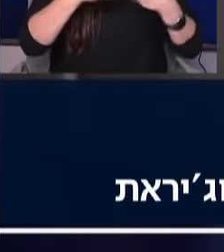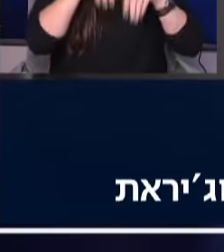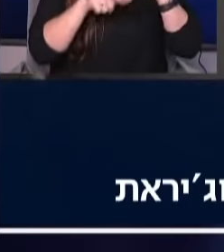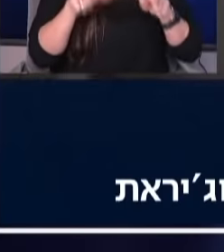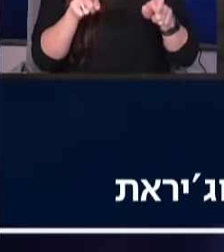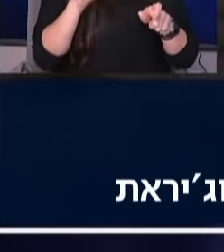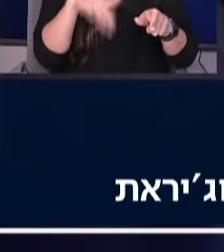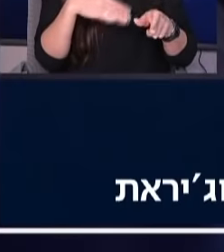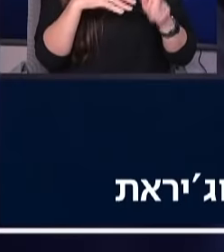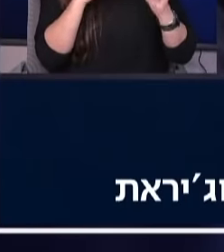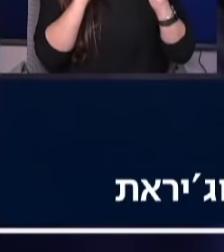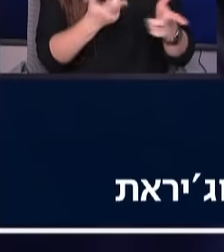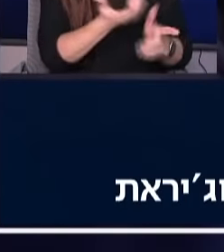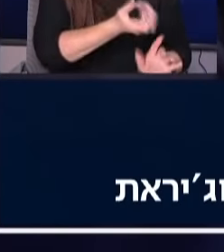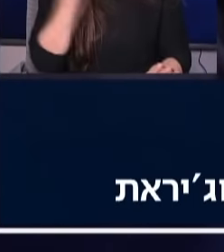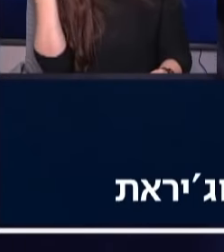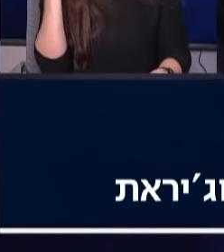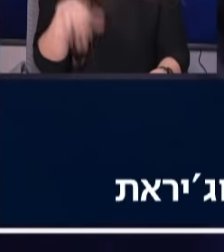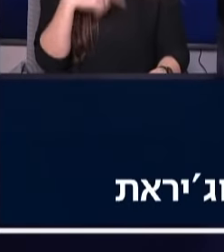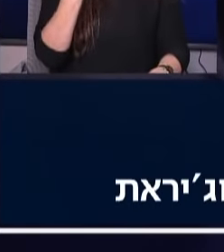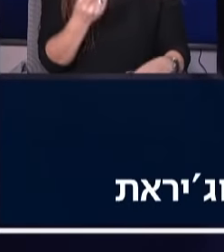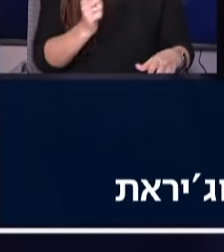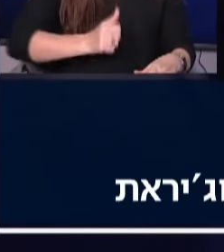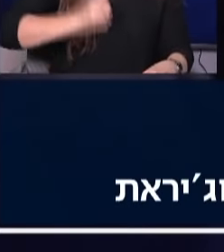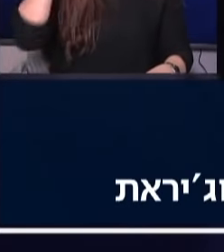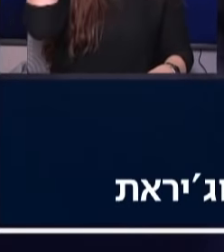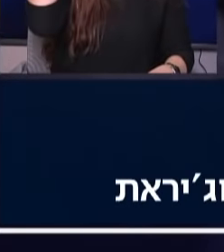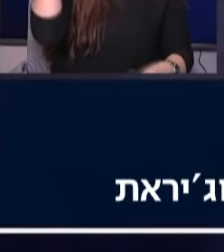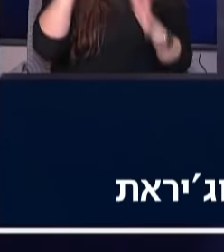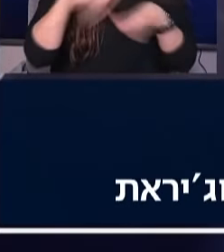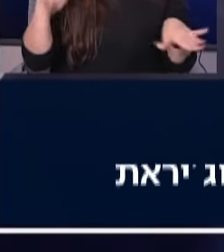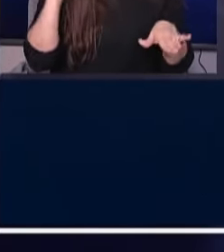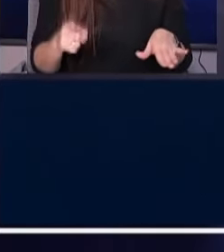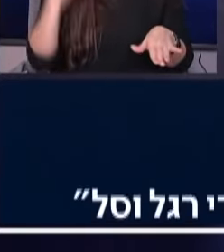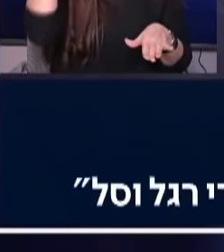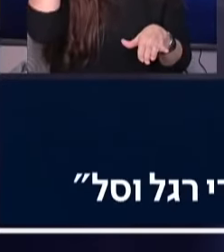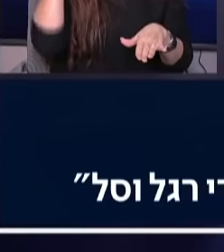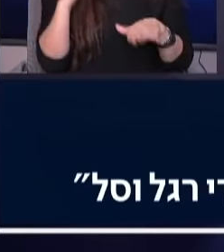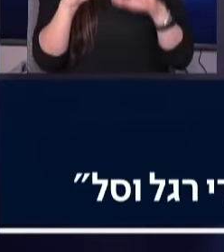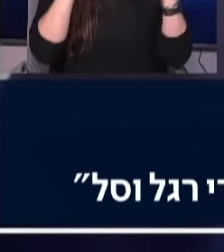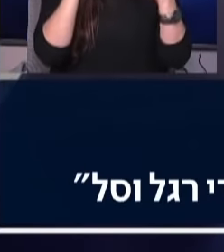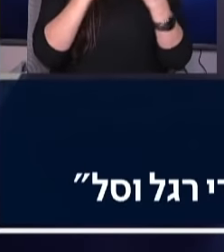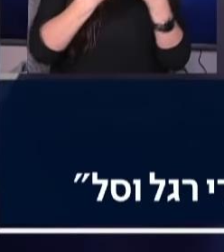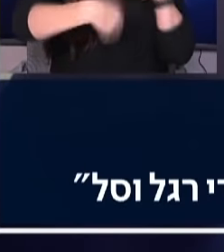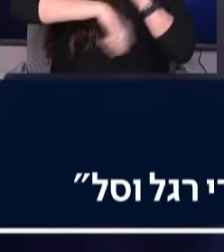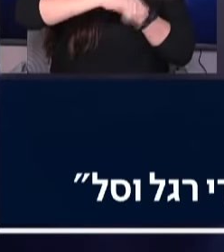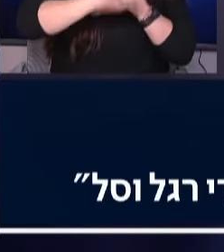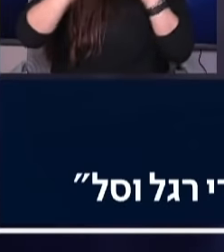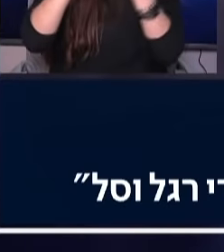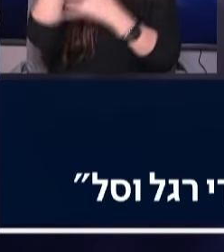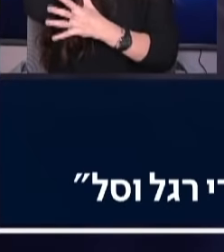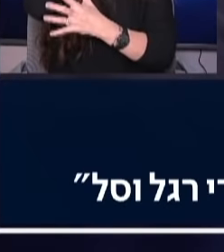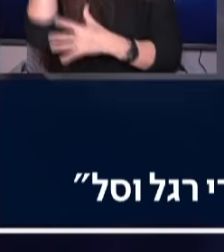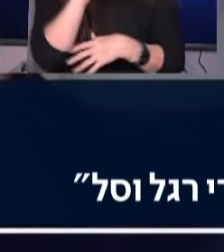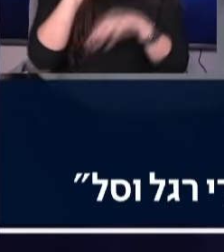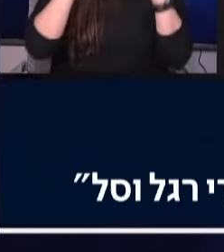את הנשק, גם האמירה של שר הביטחון בני גנץ, ילדים צריכים להכיר רק כדורי רגל וסל, לא כדור משום סוג אחר, זה מעורר